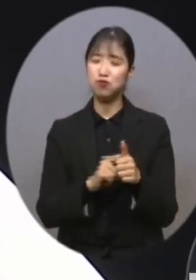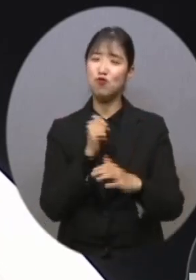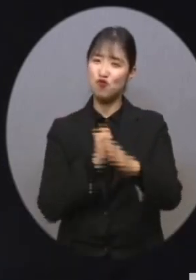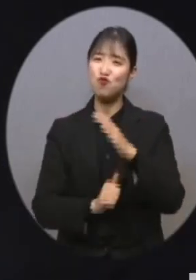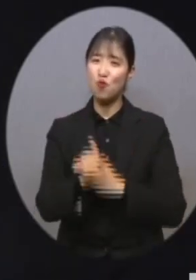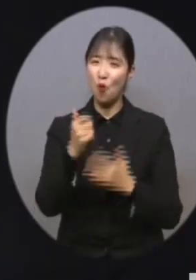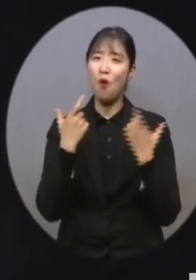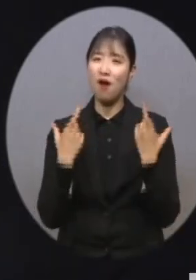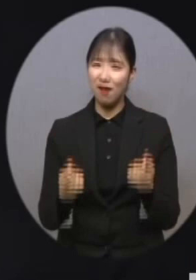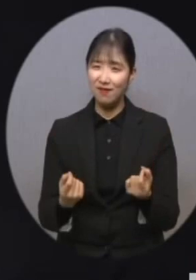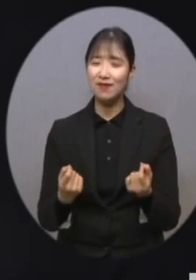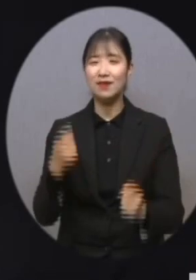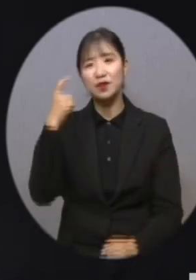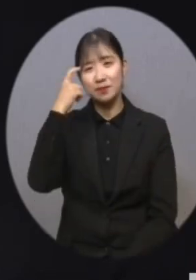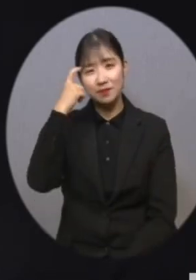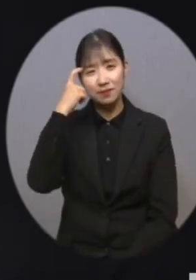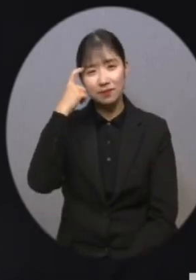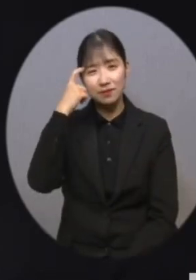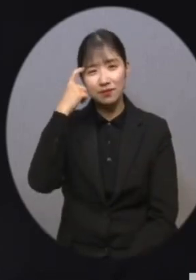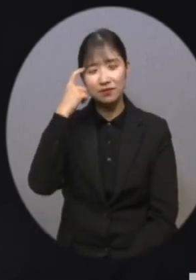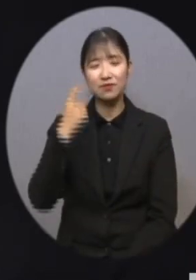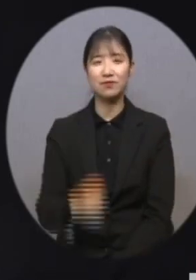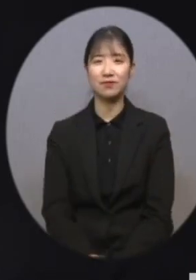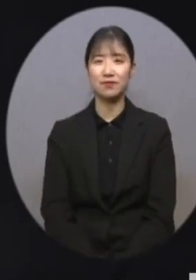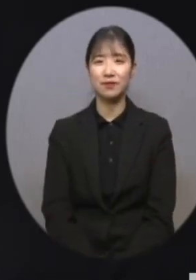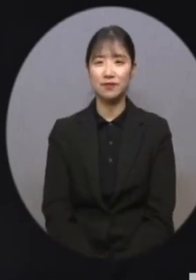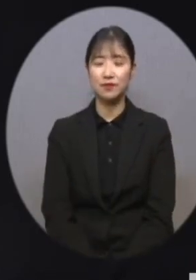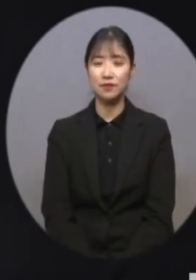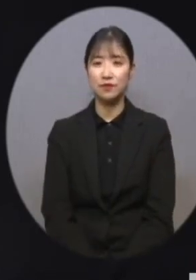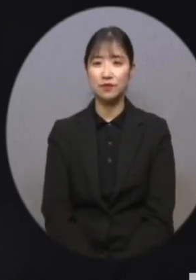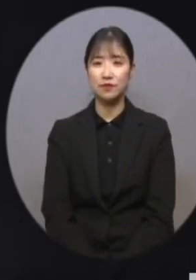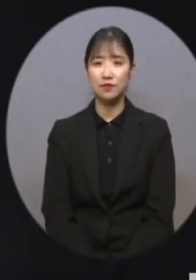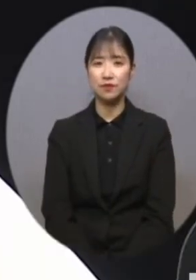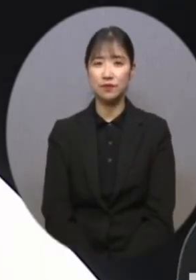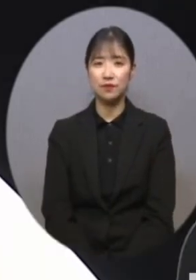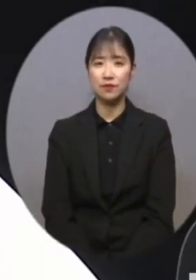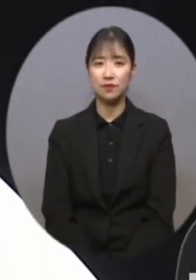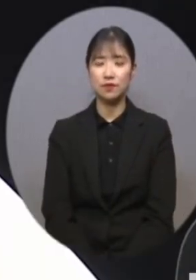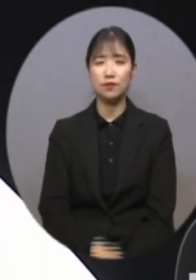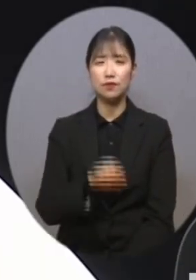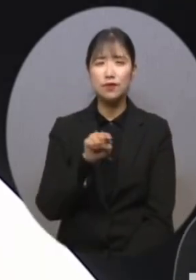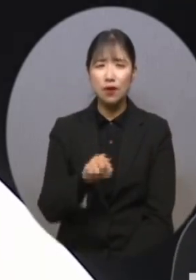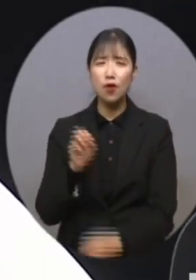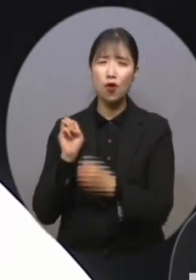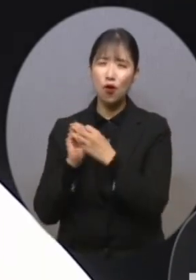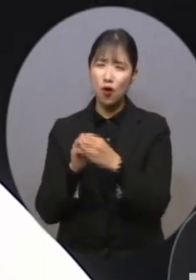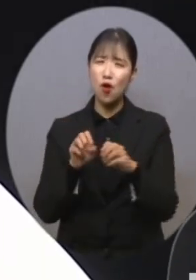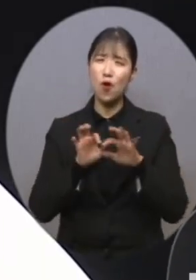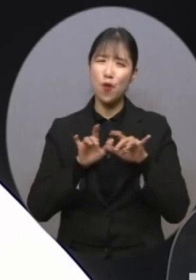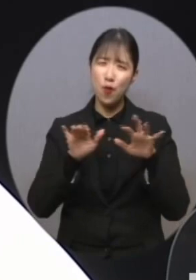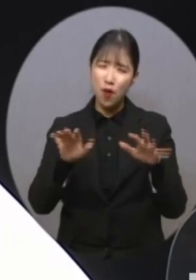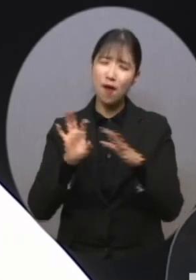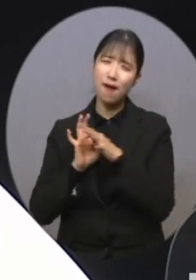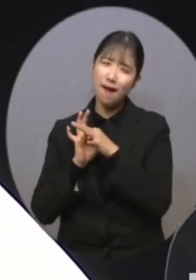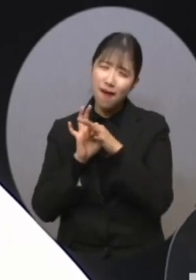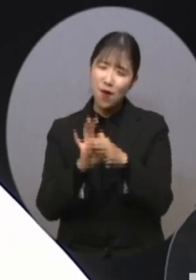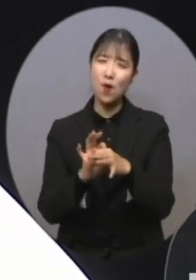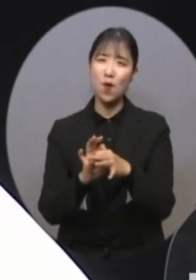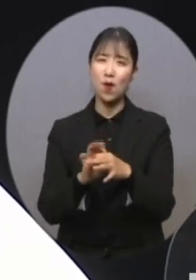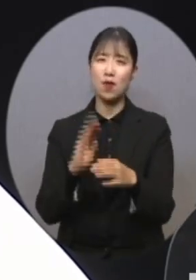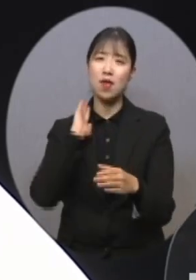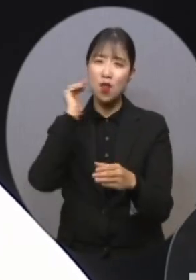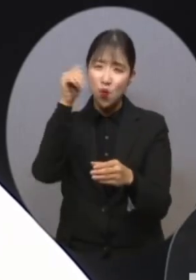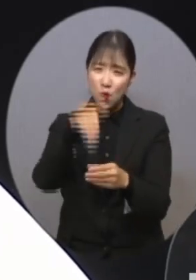대통령 후보가 되시지 않았나, 막 그런 생각도 해보는데, 이 여파가 계속해서